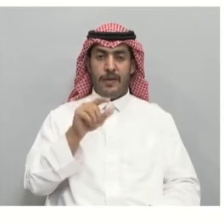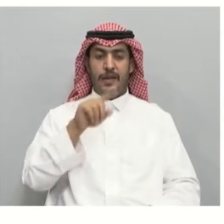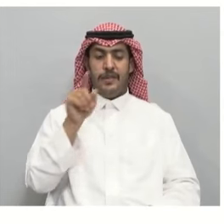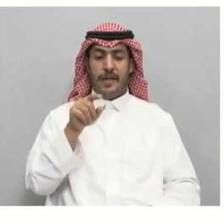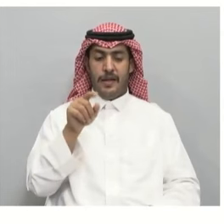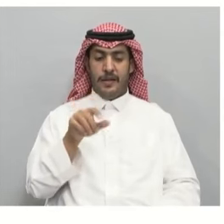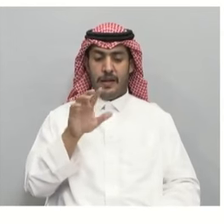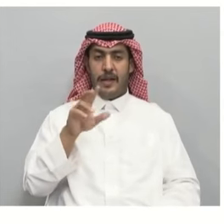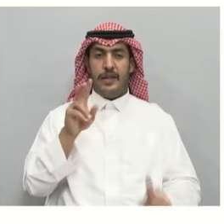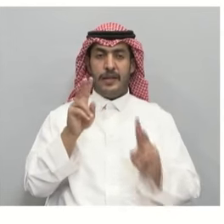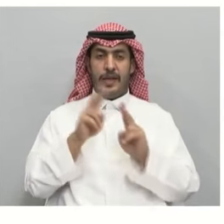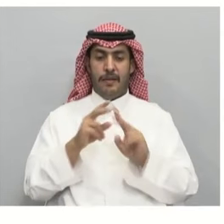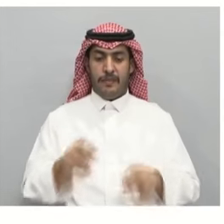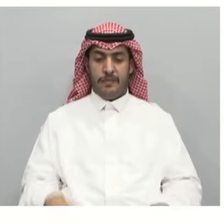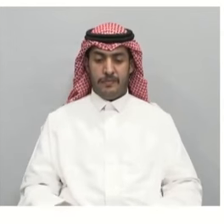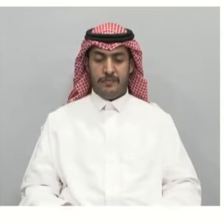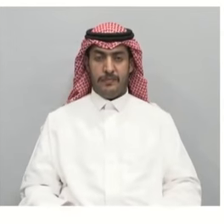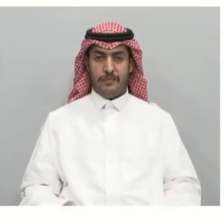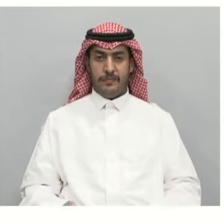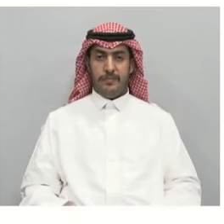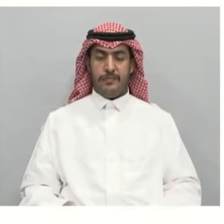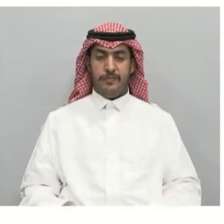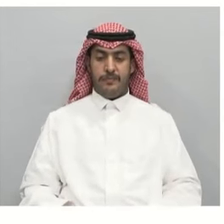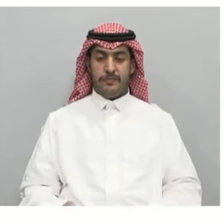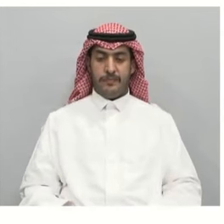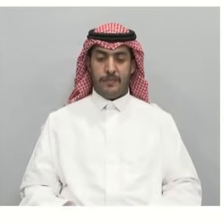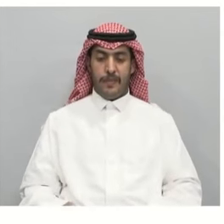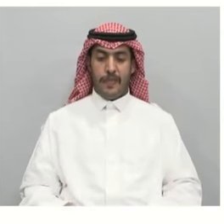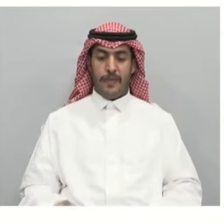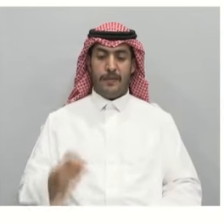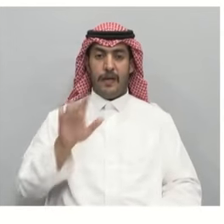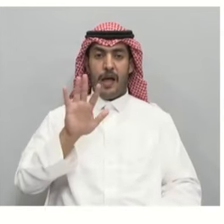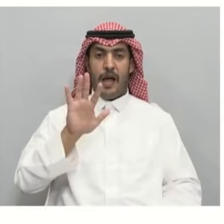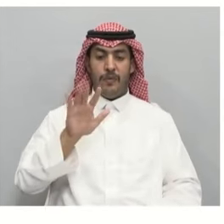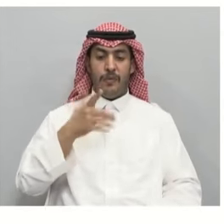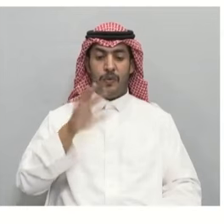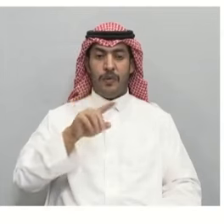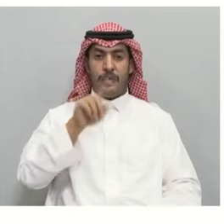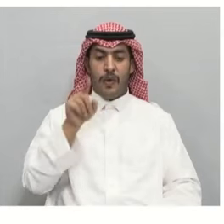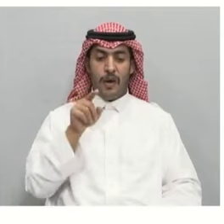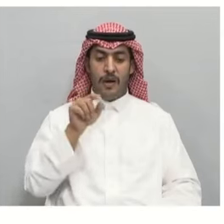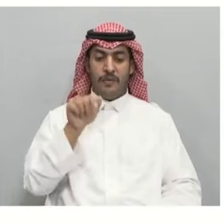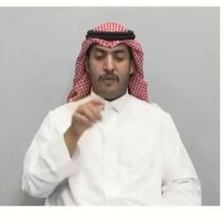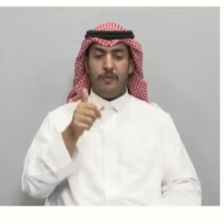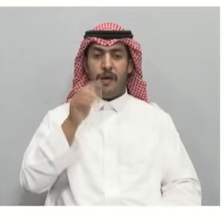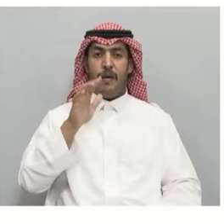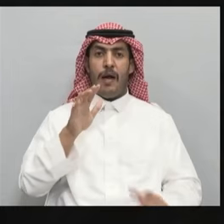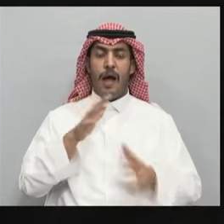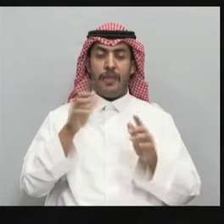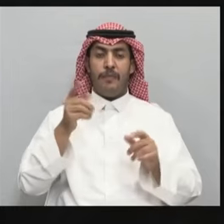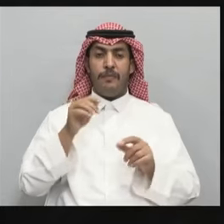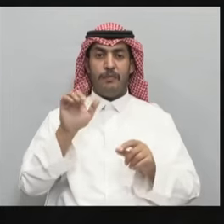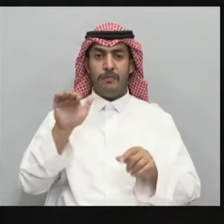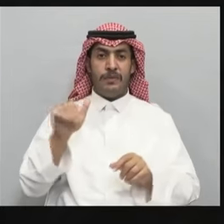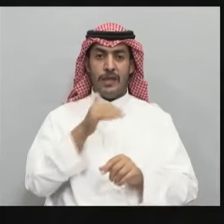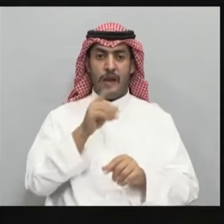الدائره الكهربائيه رقم خمسه ما الدوائر اللي راح تحتوي اكثر من مسار مو